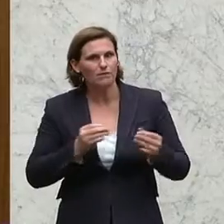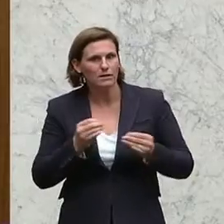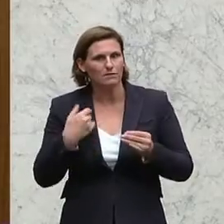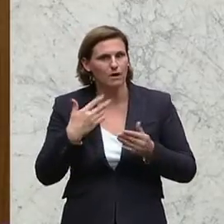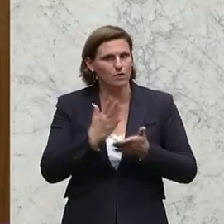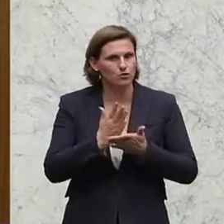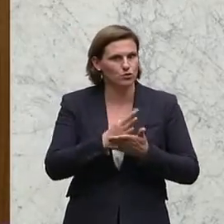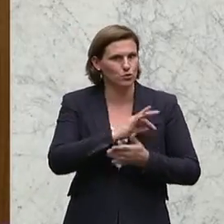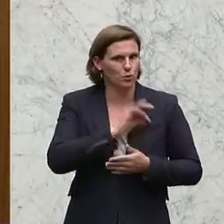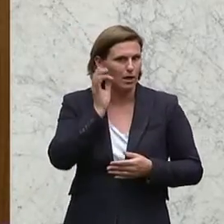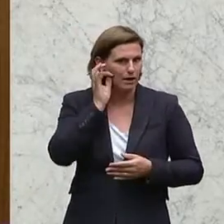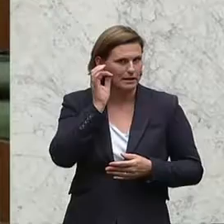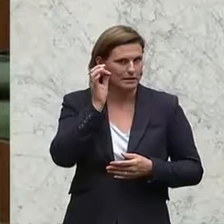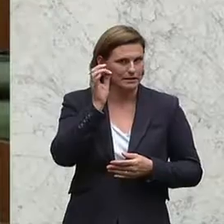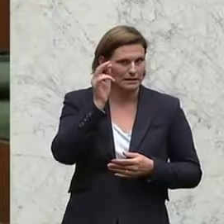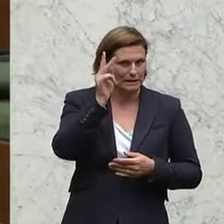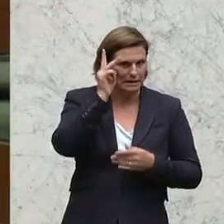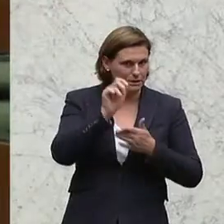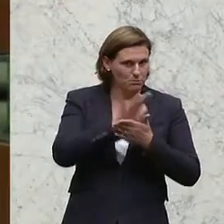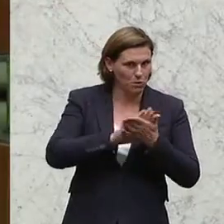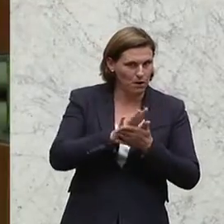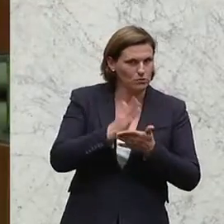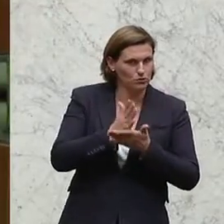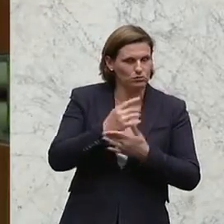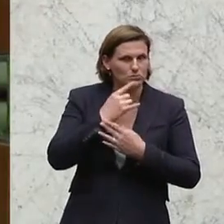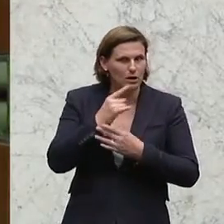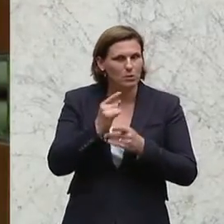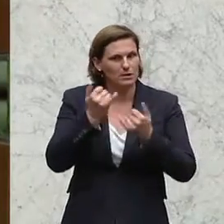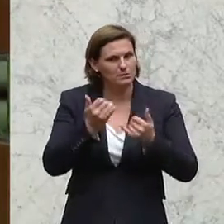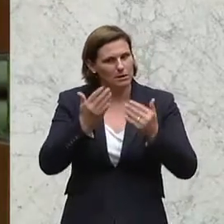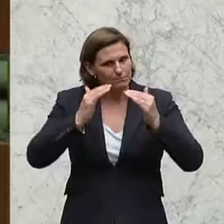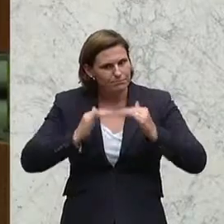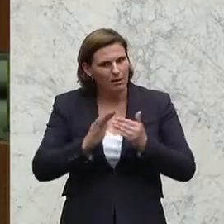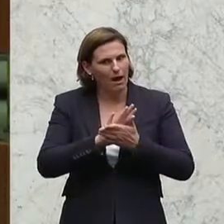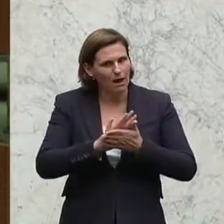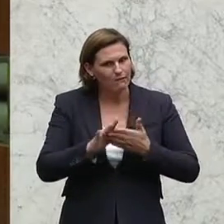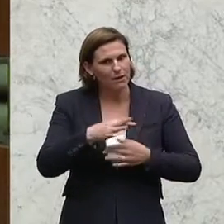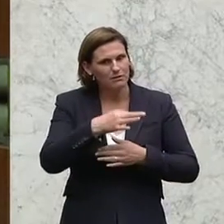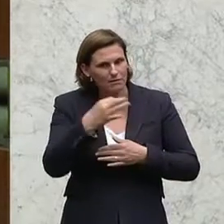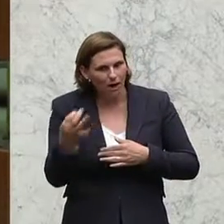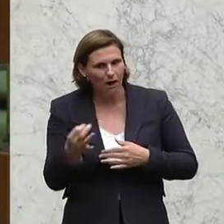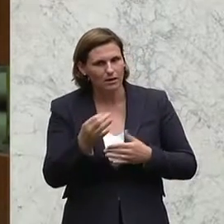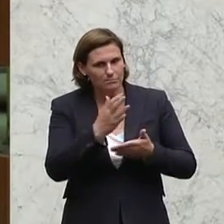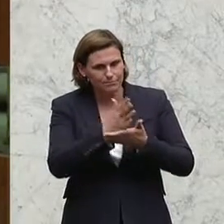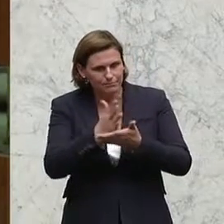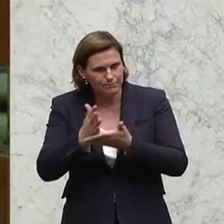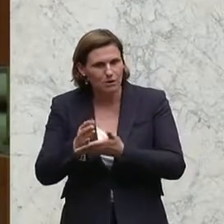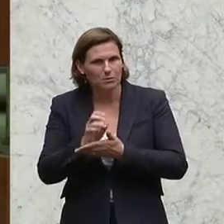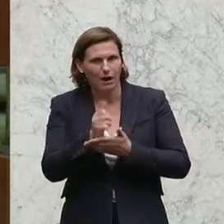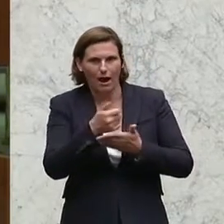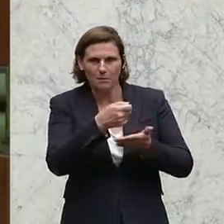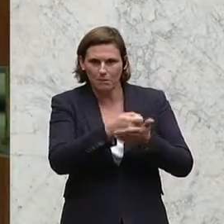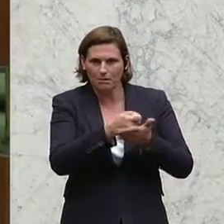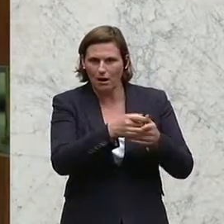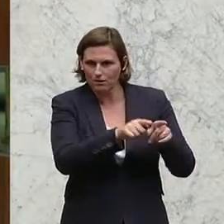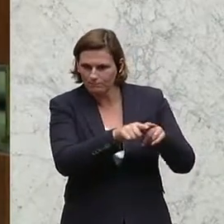Kitzmüller erläutert, dass wir jetzt aufgrund dieser Vereinfachung auf Tagesbasis und mit einem Betrag